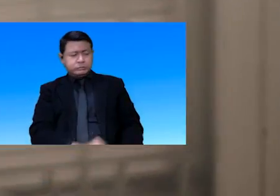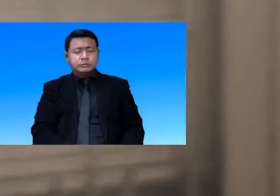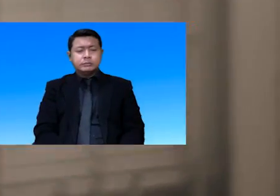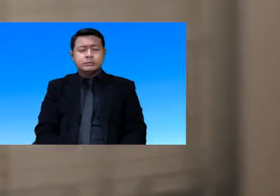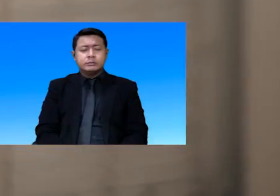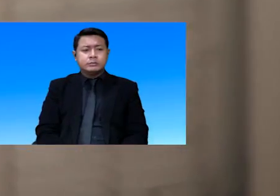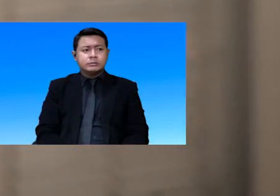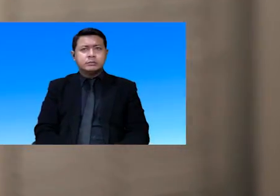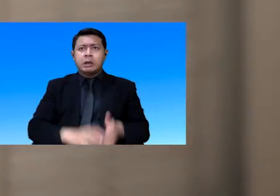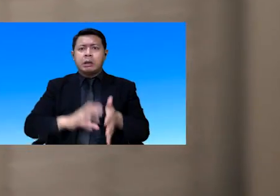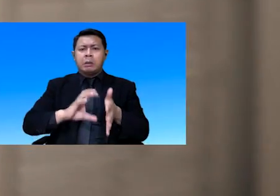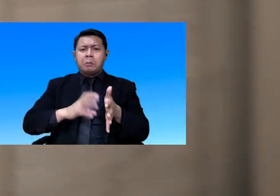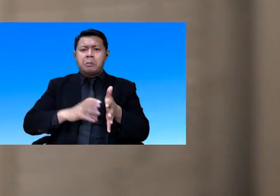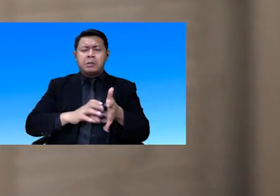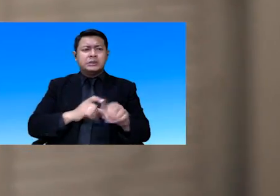Mesin waktu?